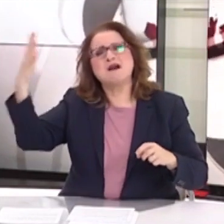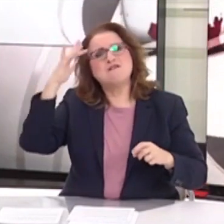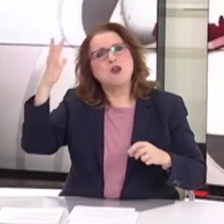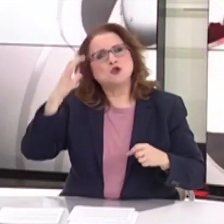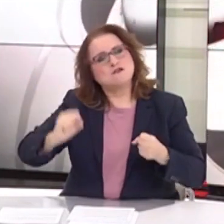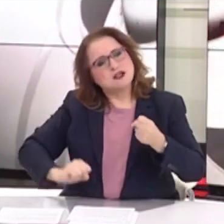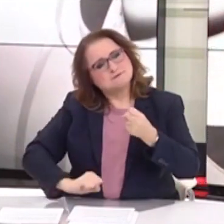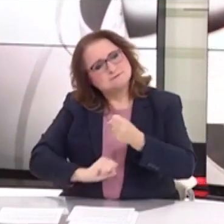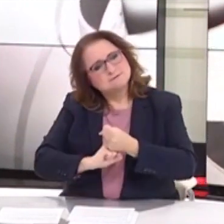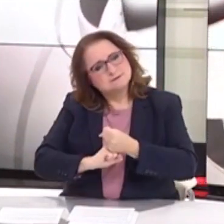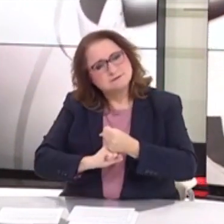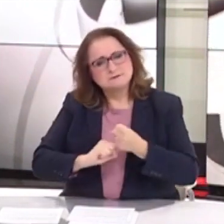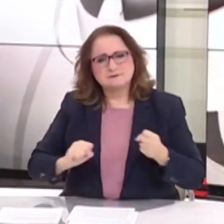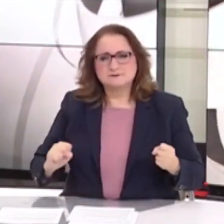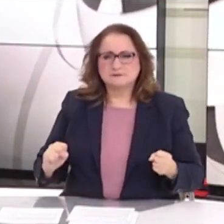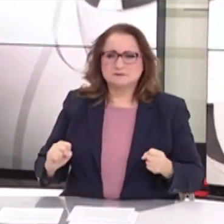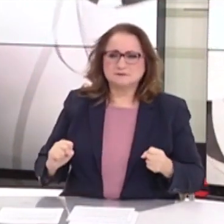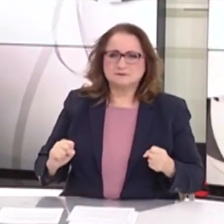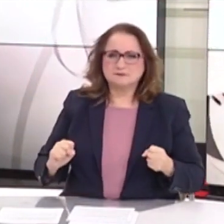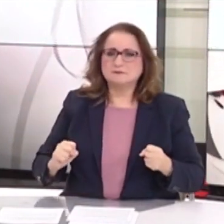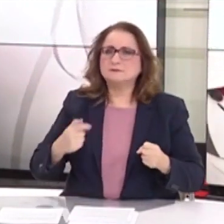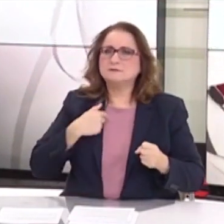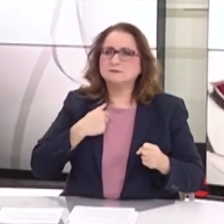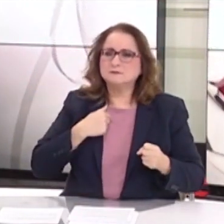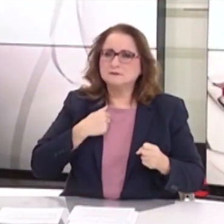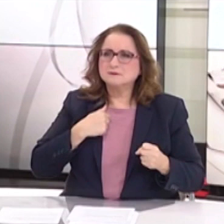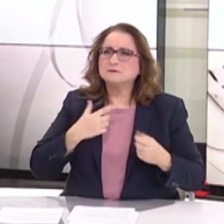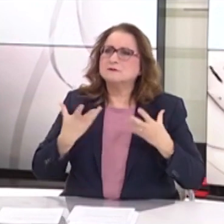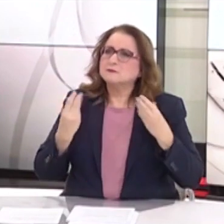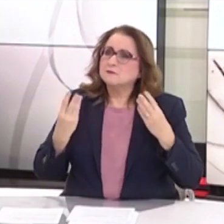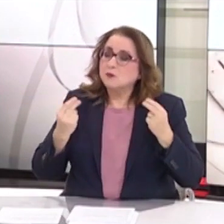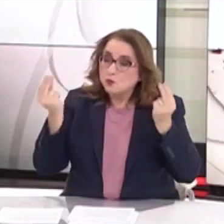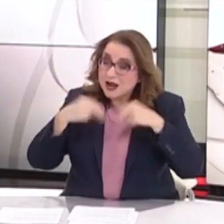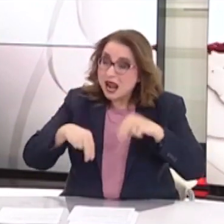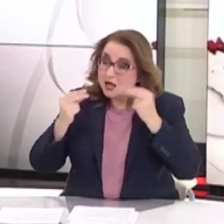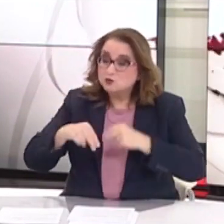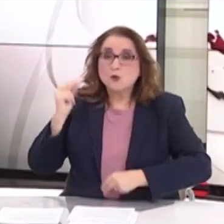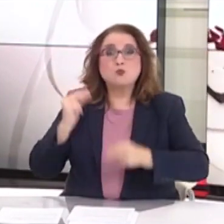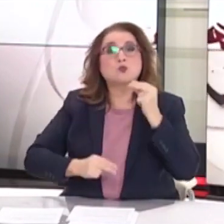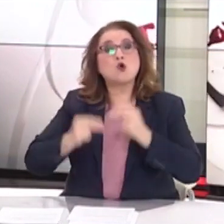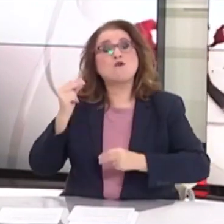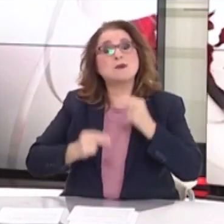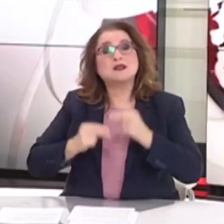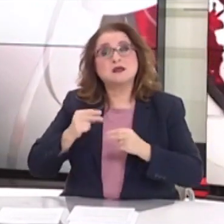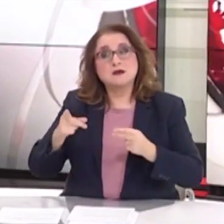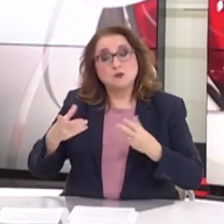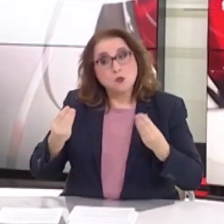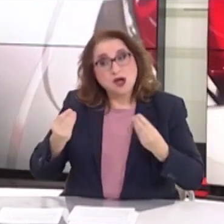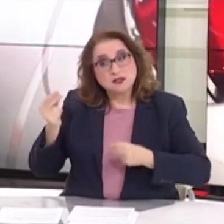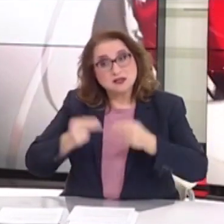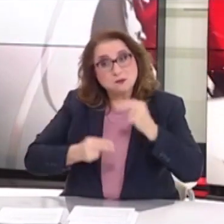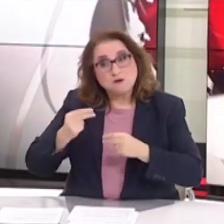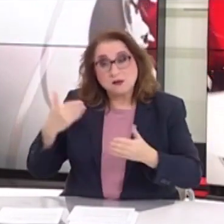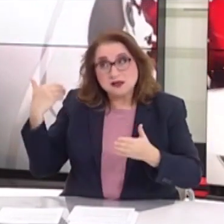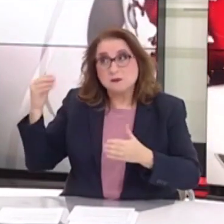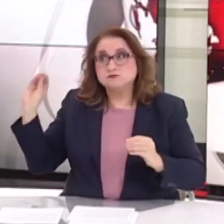και να λύσουμε να ασχοληθούμε με διαφορετικά προβλήματα τα οποία είχαν κάποια στιγμή